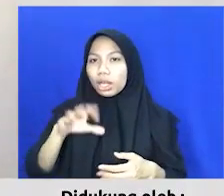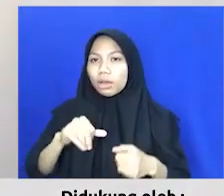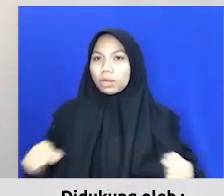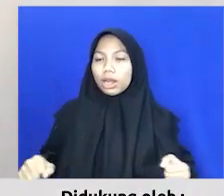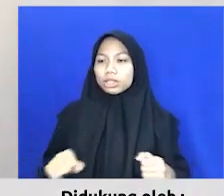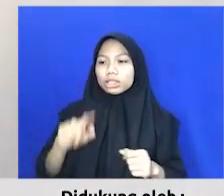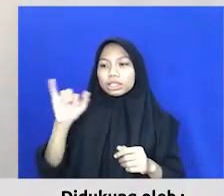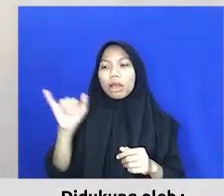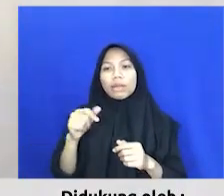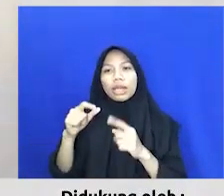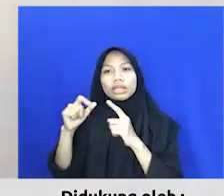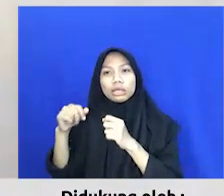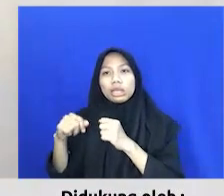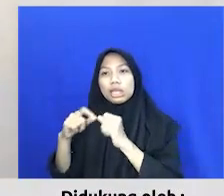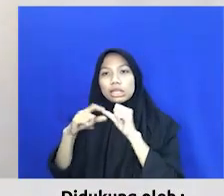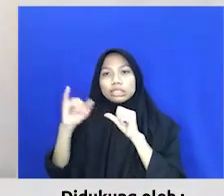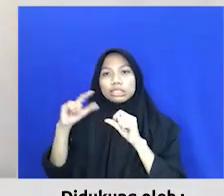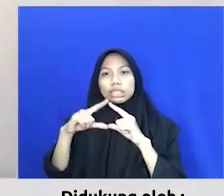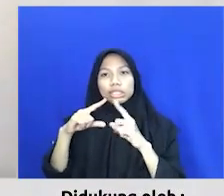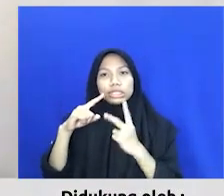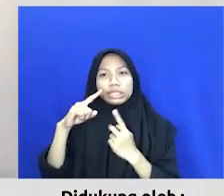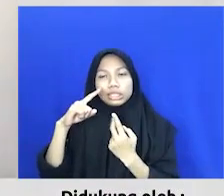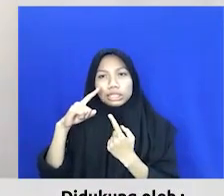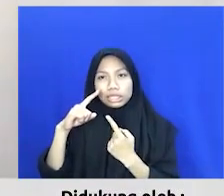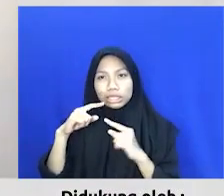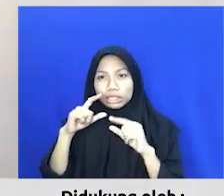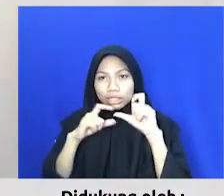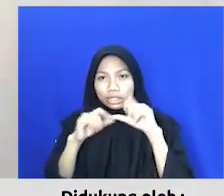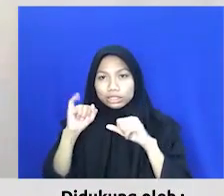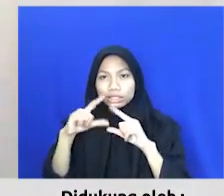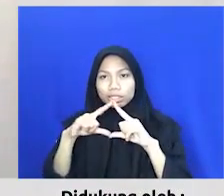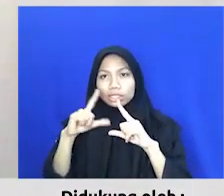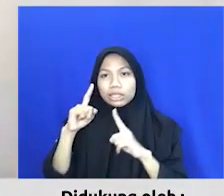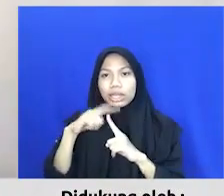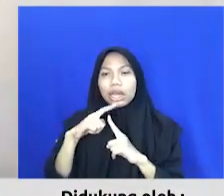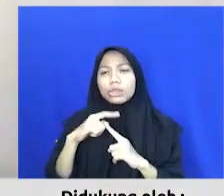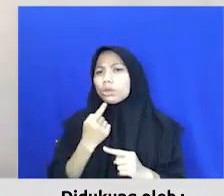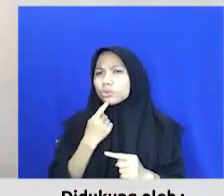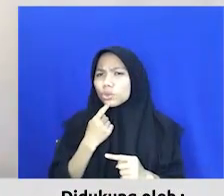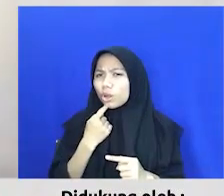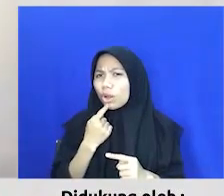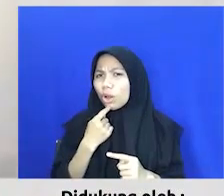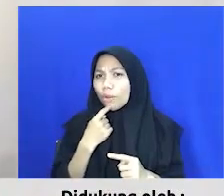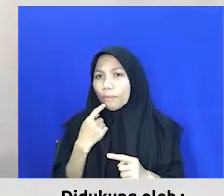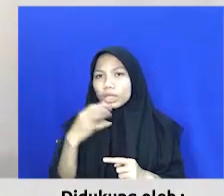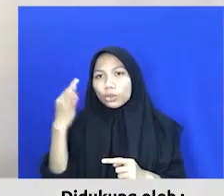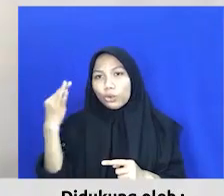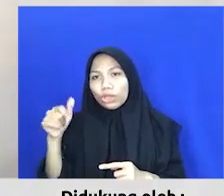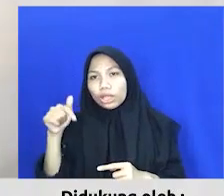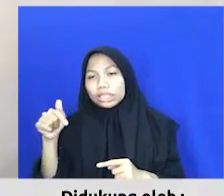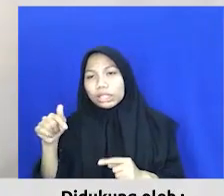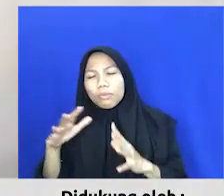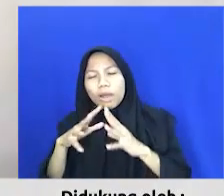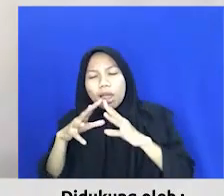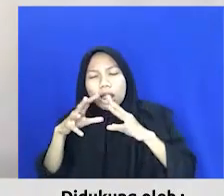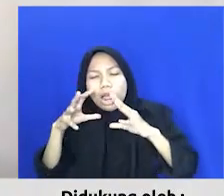dan itu dengan berat juga dengan keberanian untuk mendalami ke bawah itu dan mengemukakannya